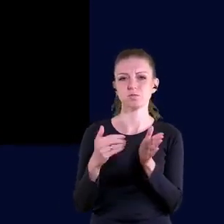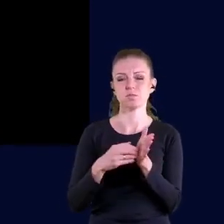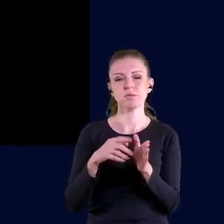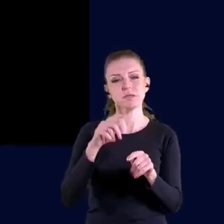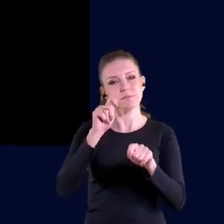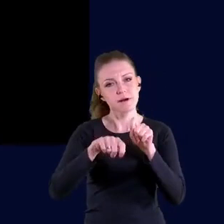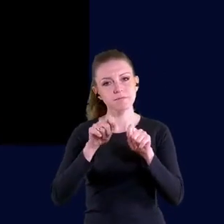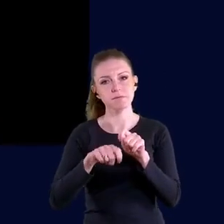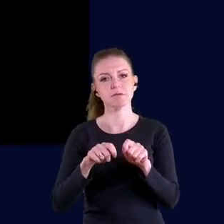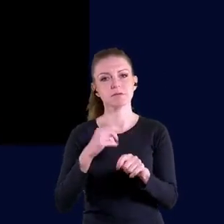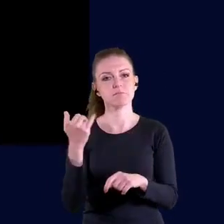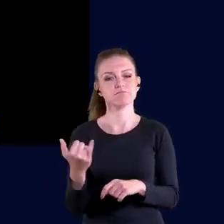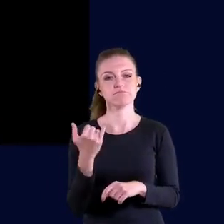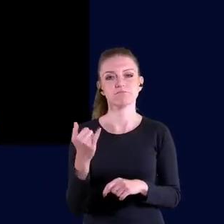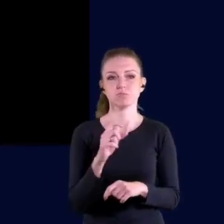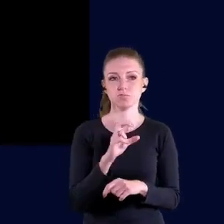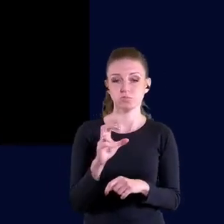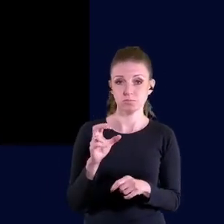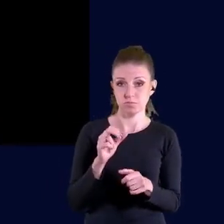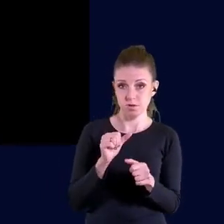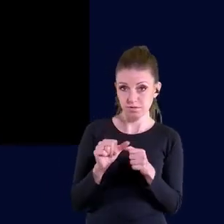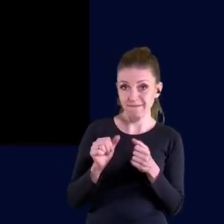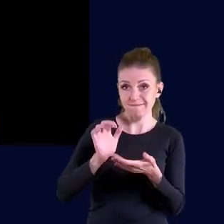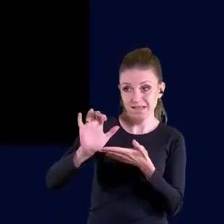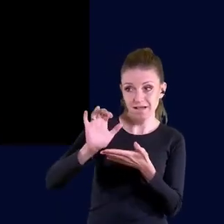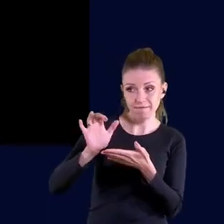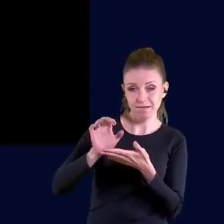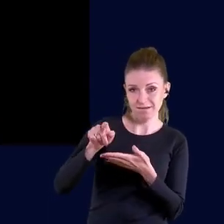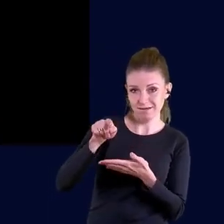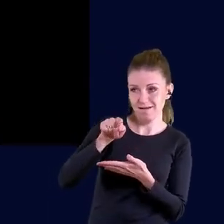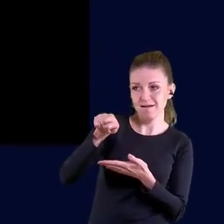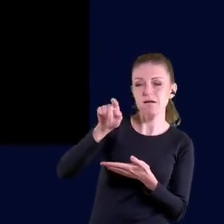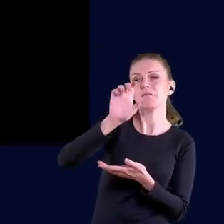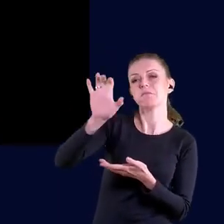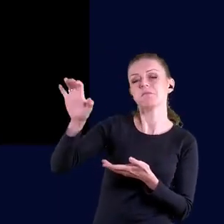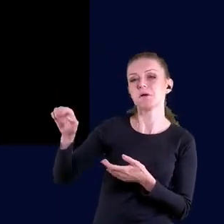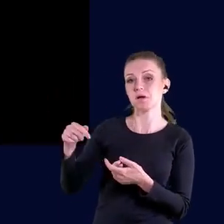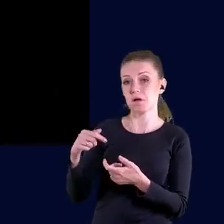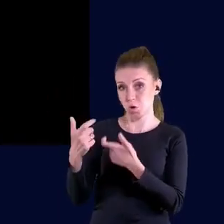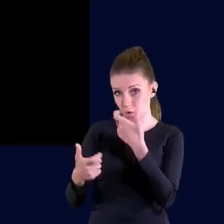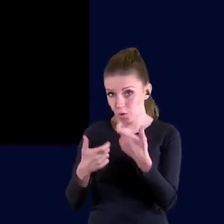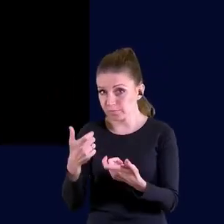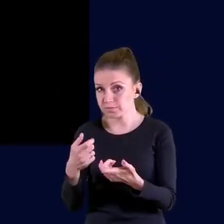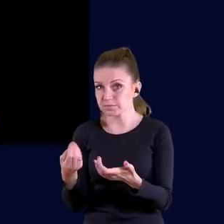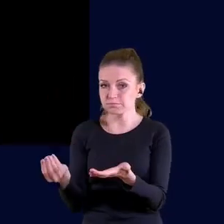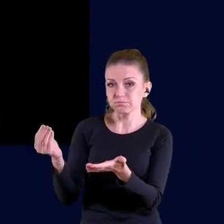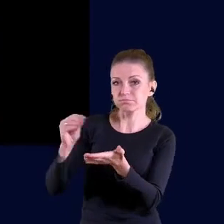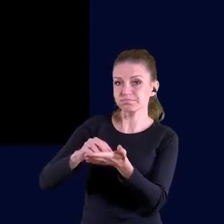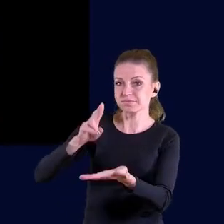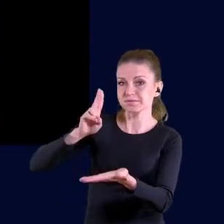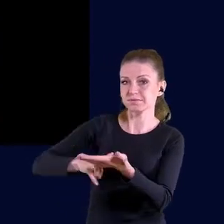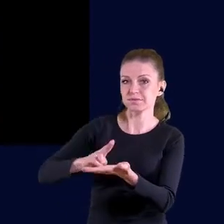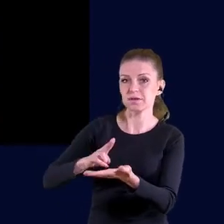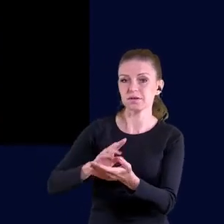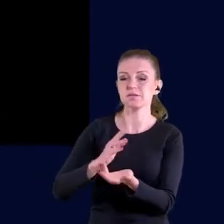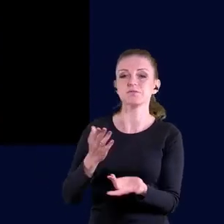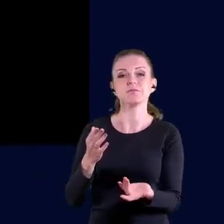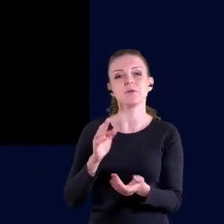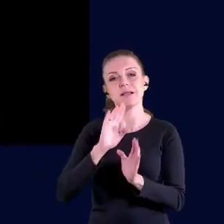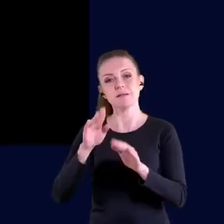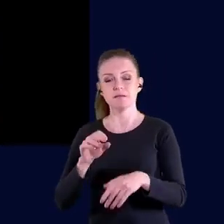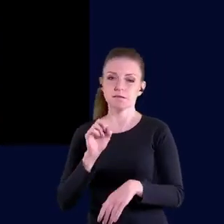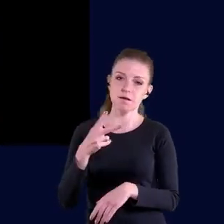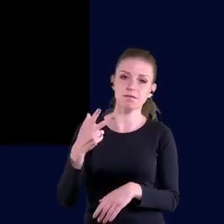faktycznie wydawcy dokonują tego opatrzenia że tak powiem jeśli